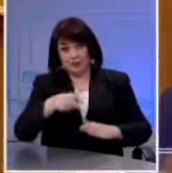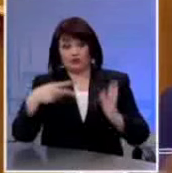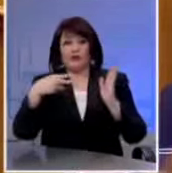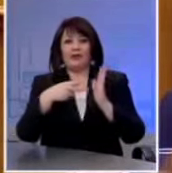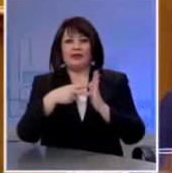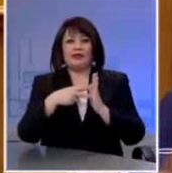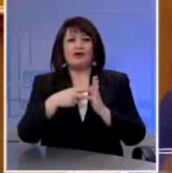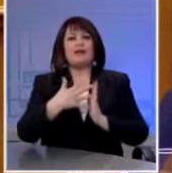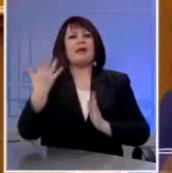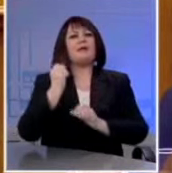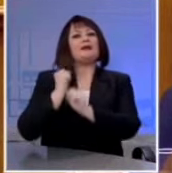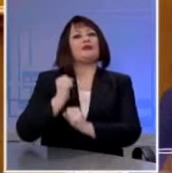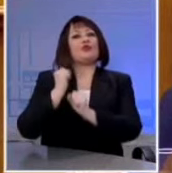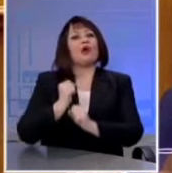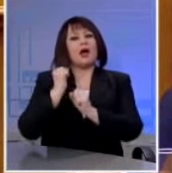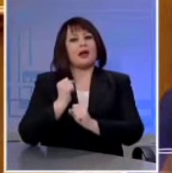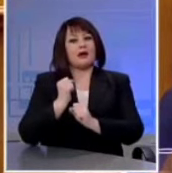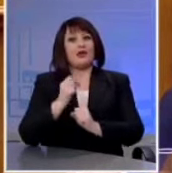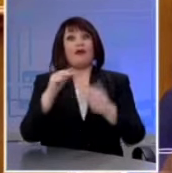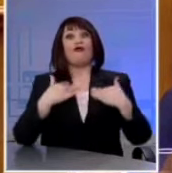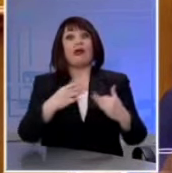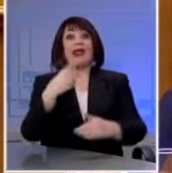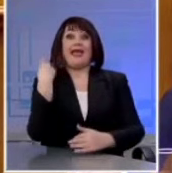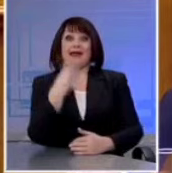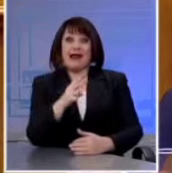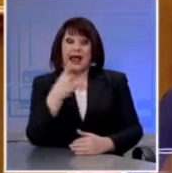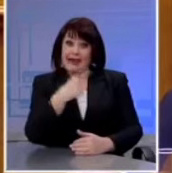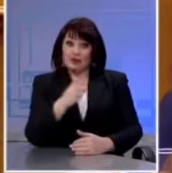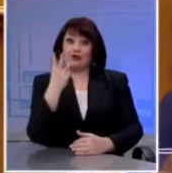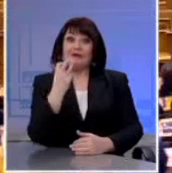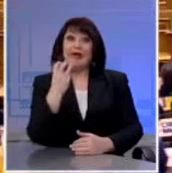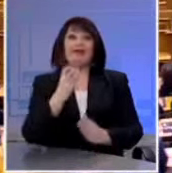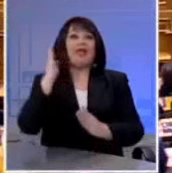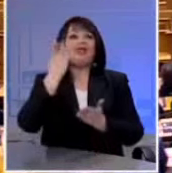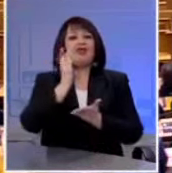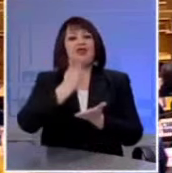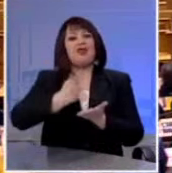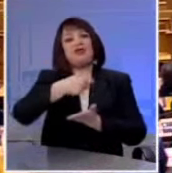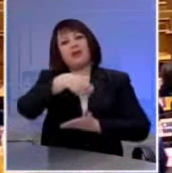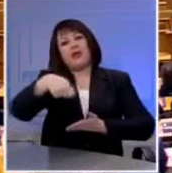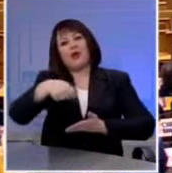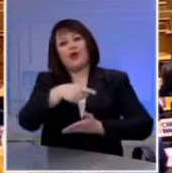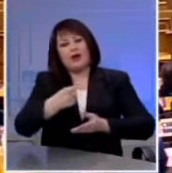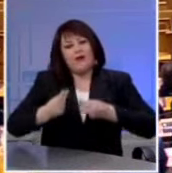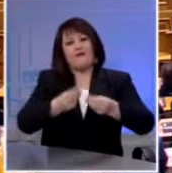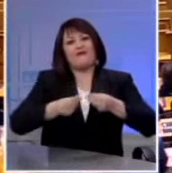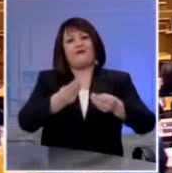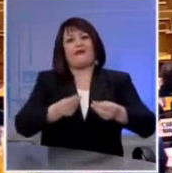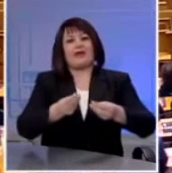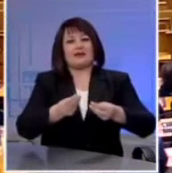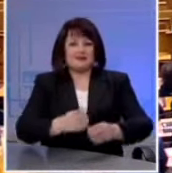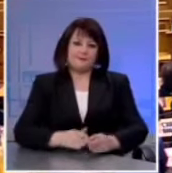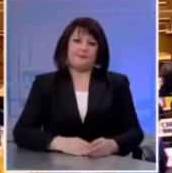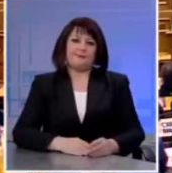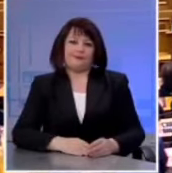15, διαβιβάστηκαν στη Βουλή 130 δικογραφίες. Τη 16η κοινοβουλευτική περίοδο, Γενάρη ως